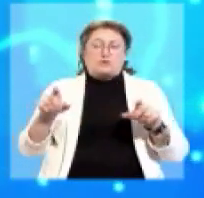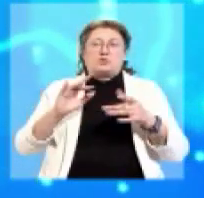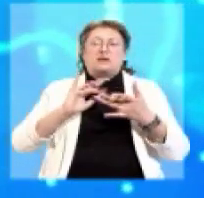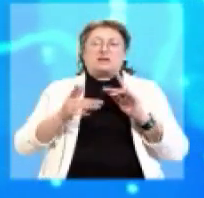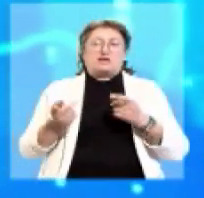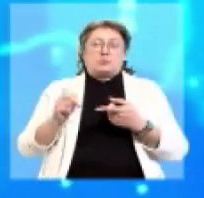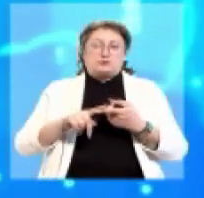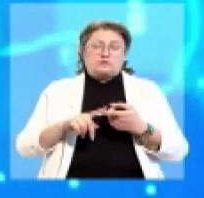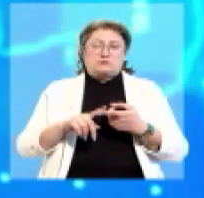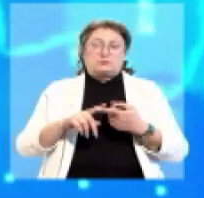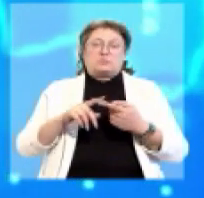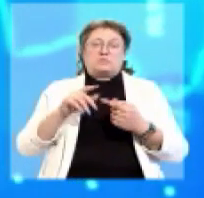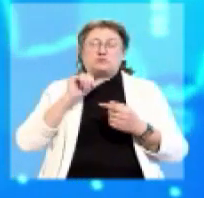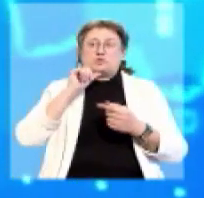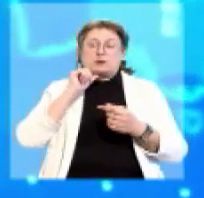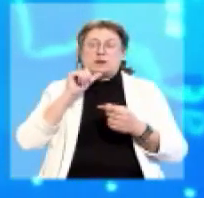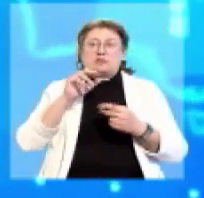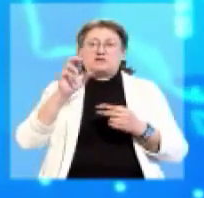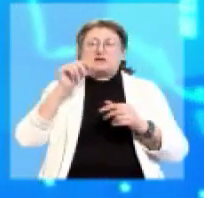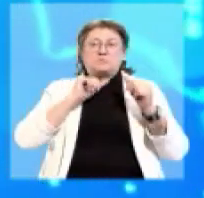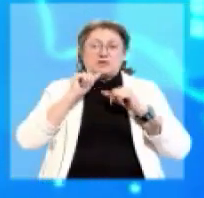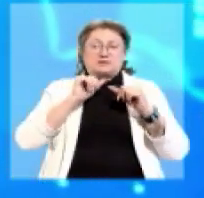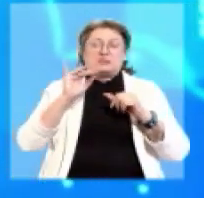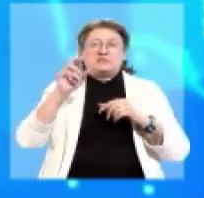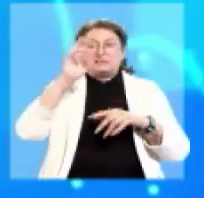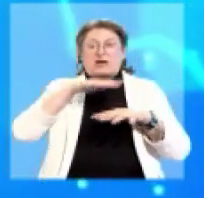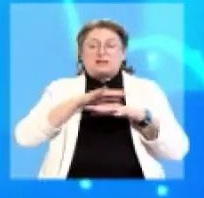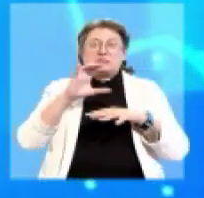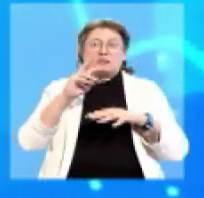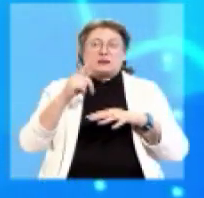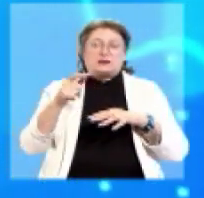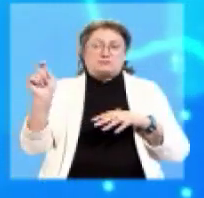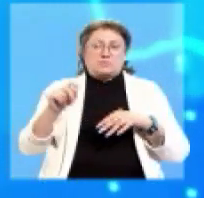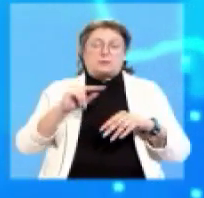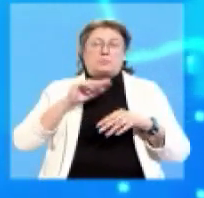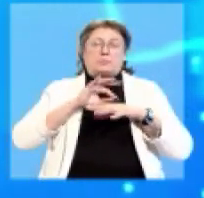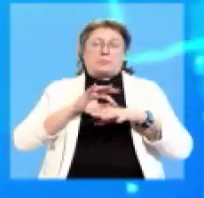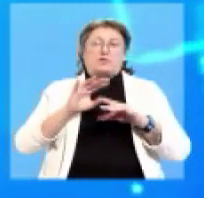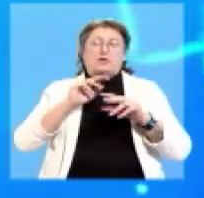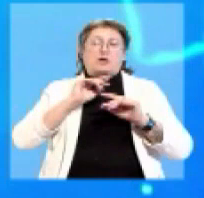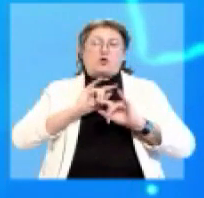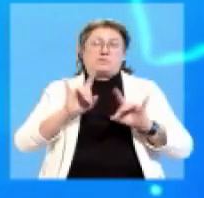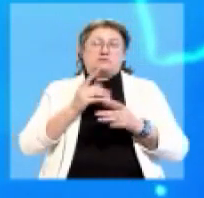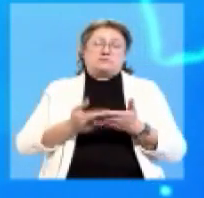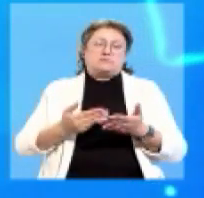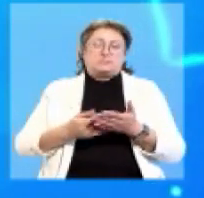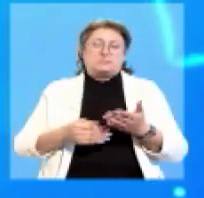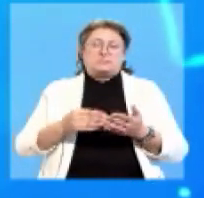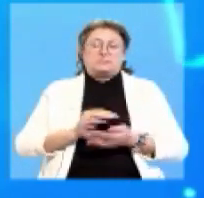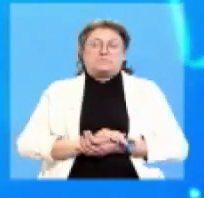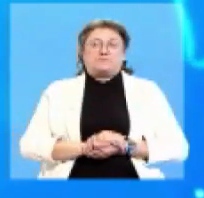өзекті мәселе. Қостанайда тымыды елдерінен келген сарапшылар сандық жүйе бойынша атқарылып жатқан жұмыстармен танысып,